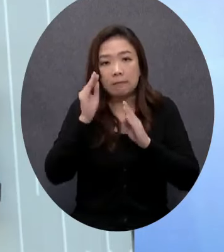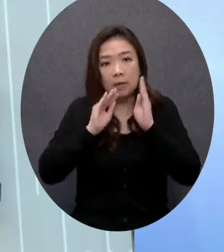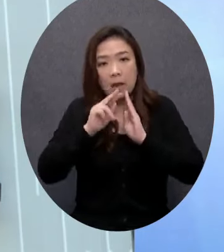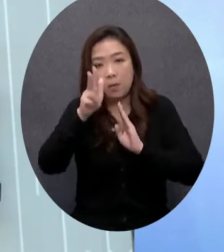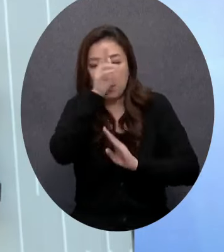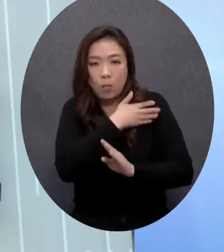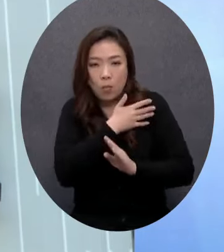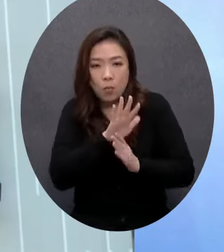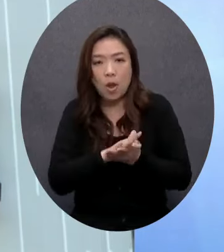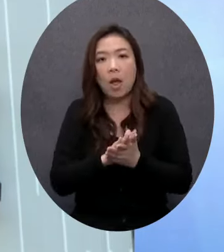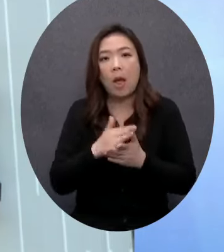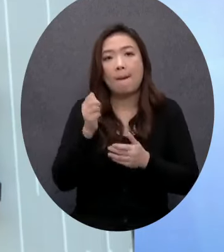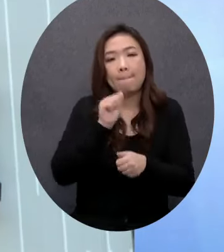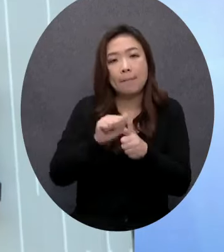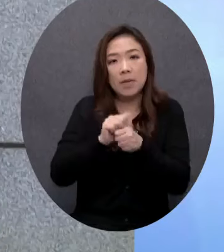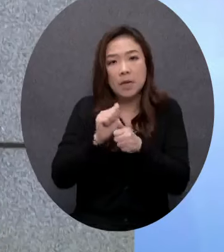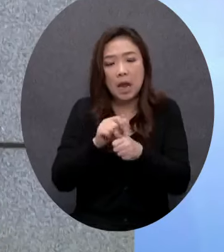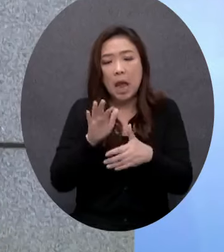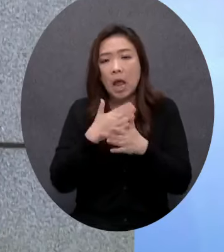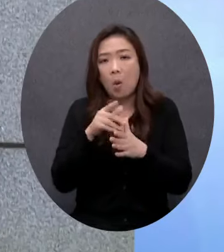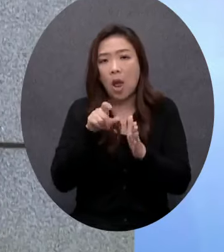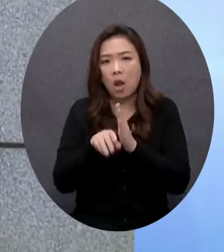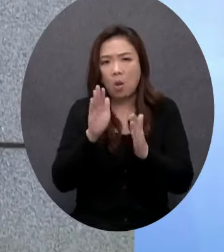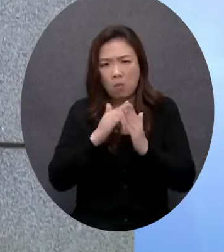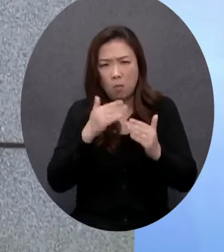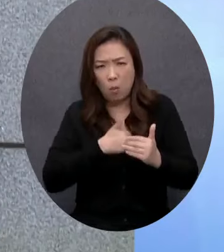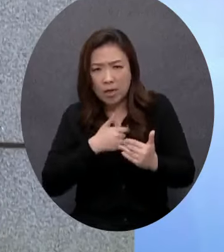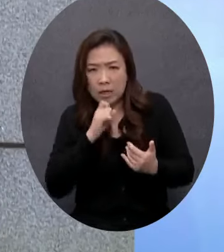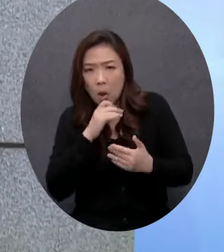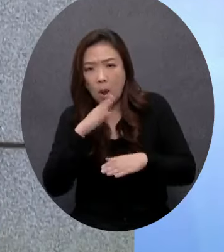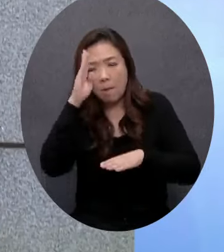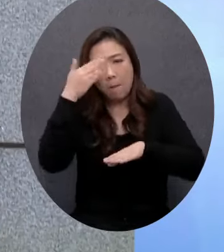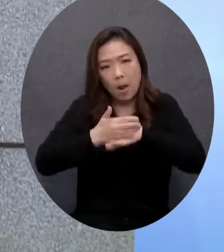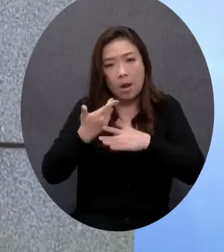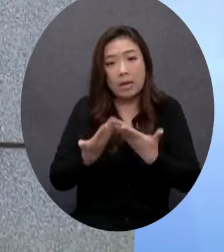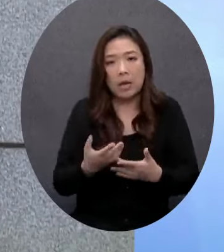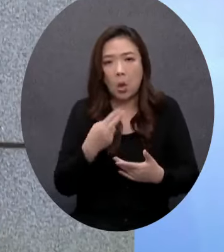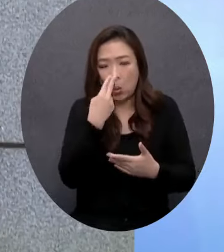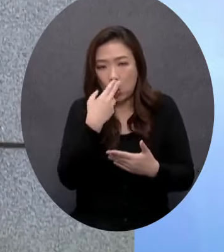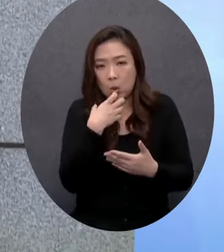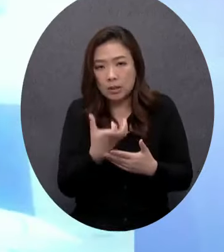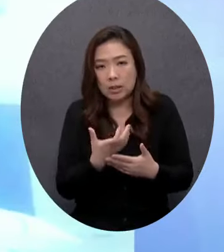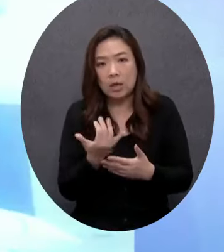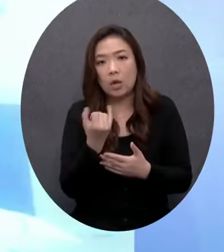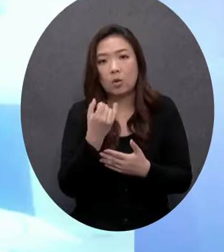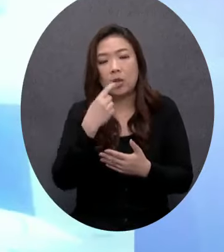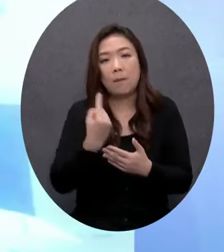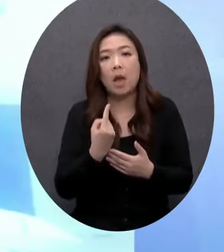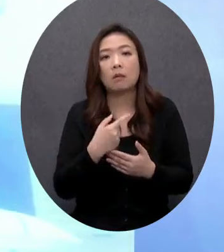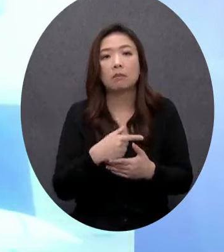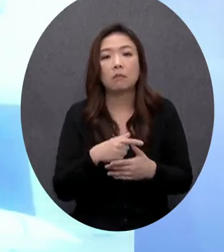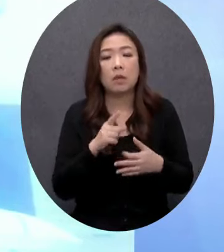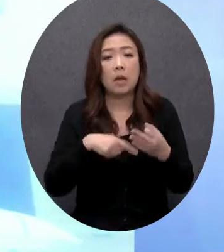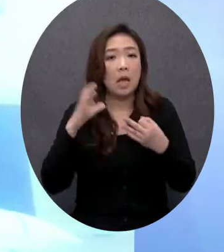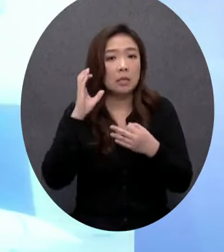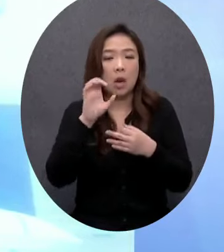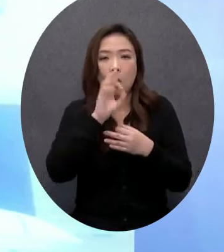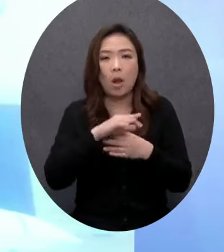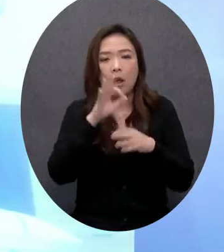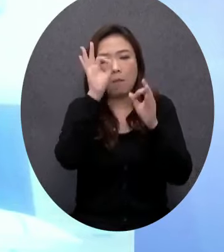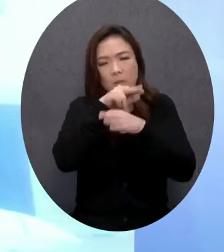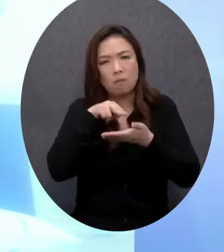账户交易，加上警方拦截骗款，现时预计损失大约60万元。陈同学说，当时误信骗